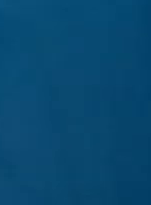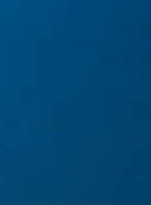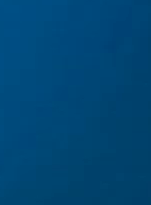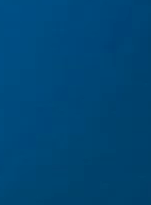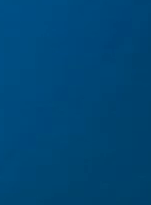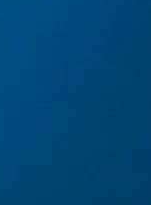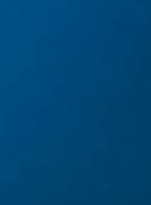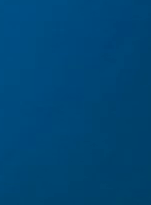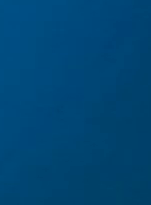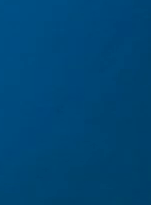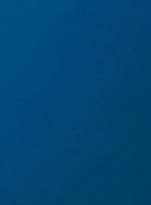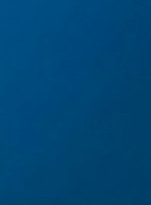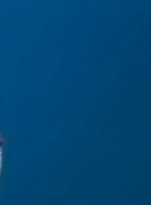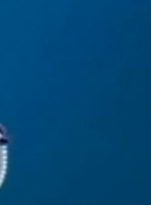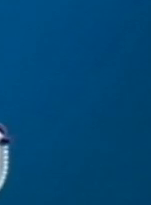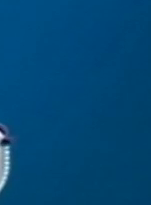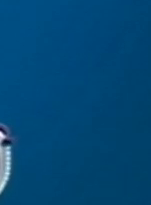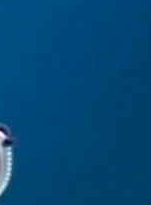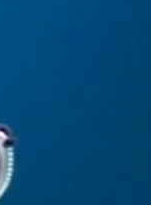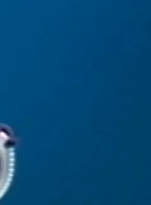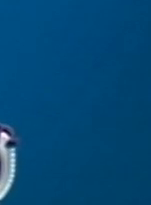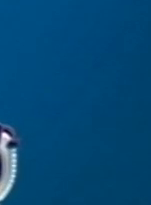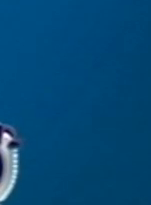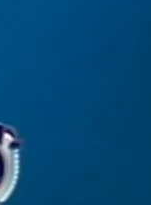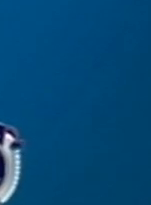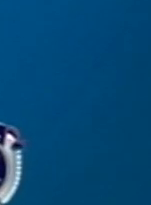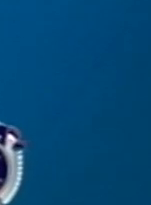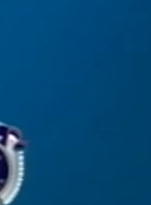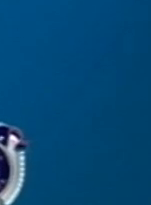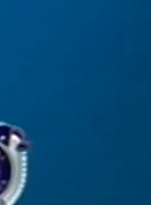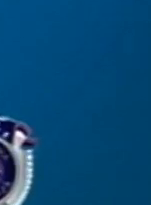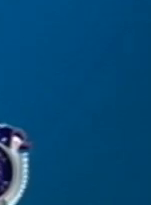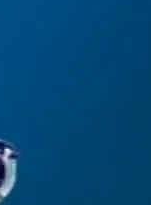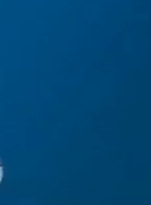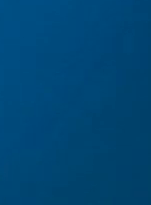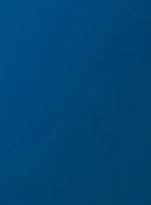nakon 72 sata ova mera ne bude poštovala, počeće sankcionisanje.